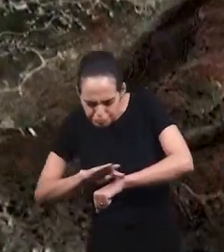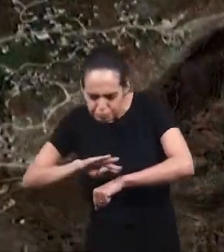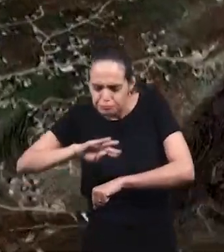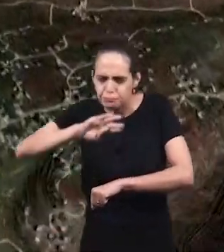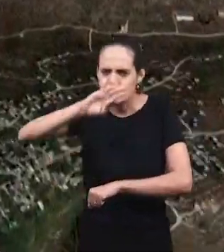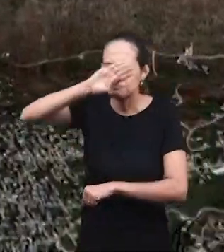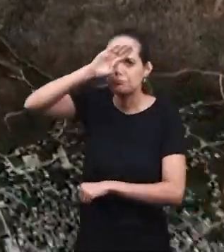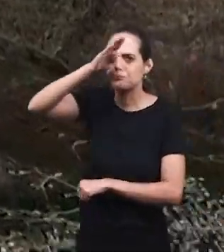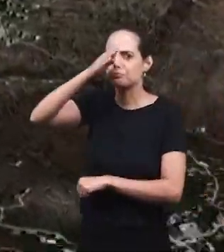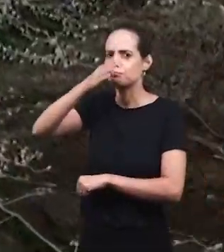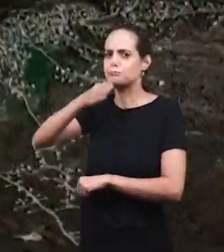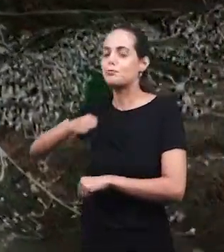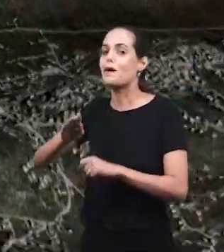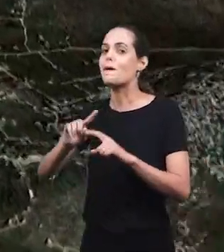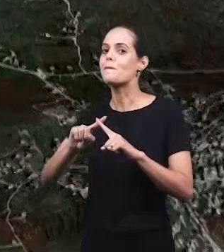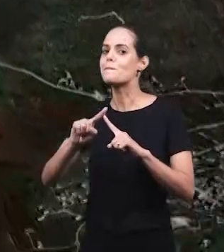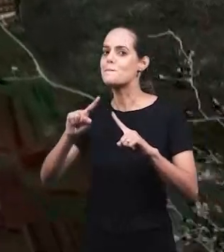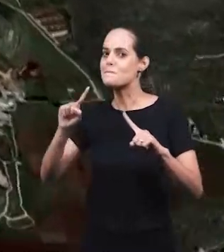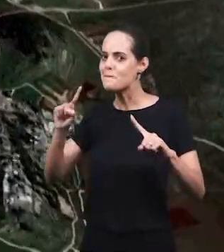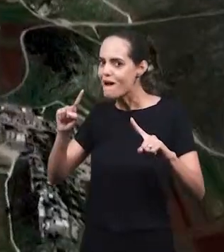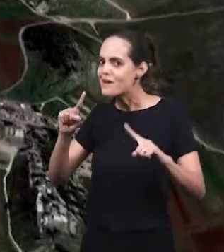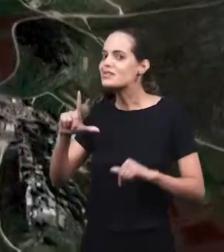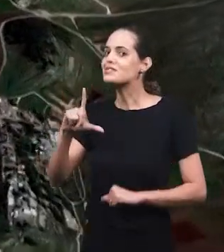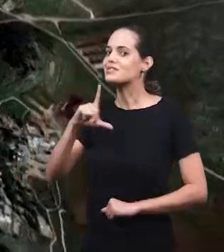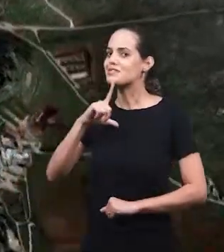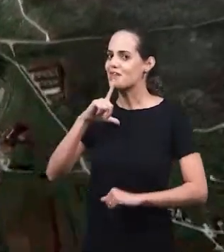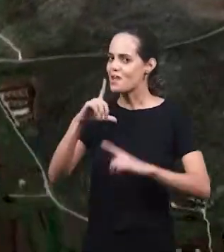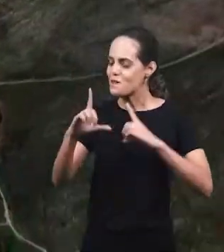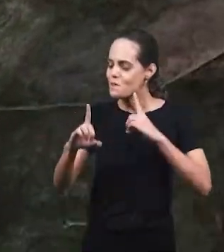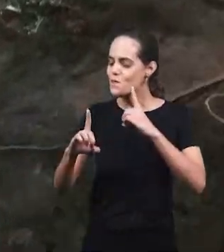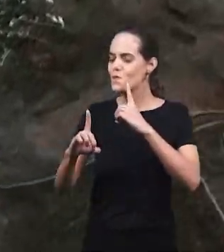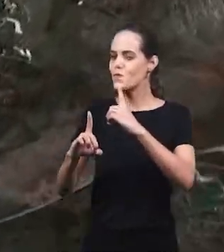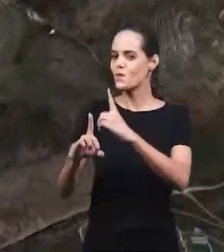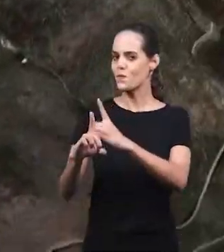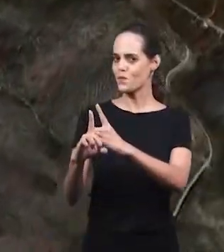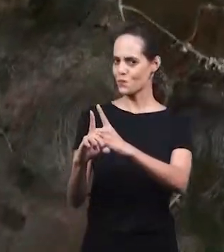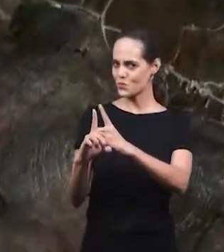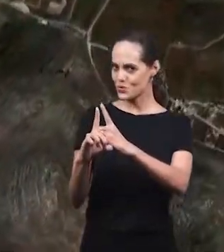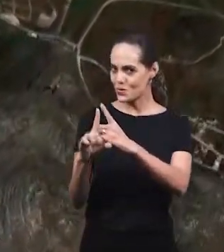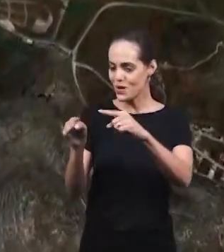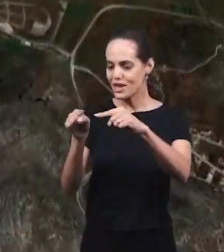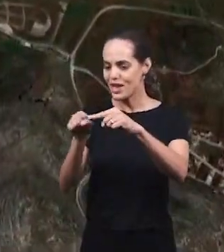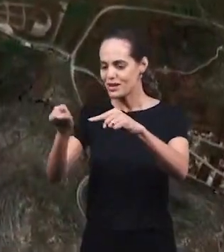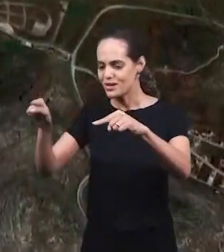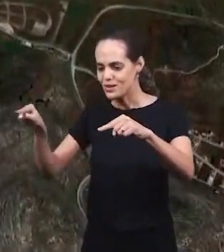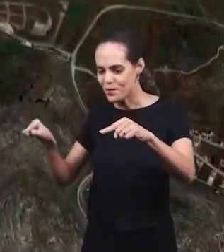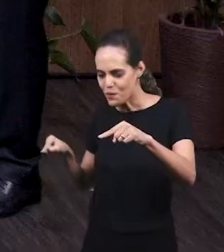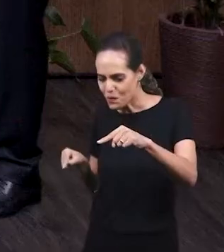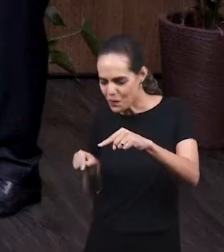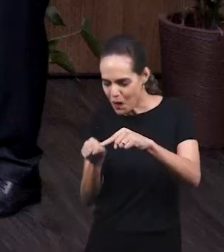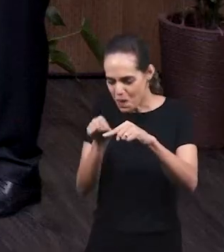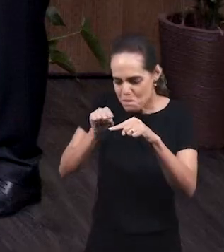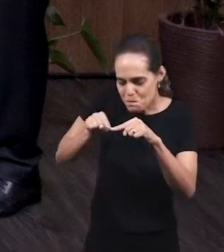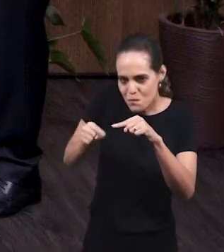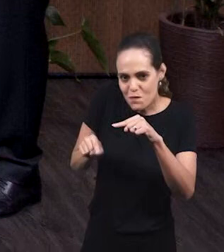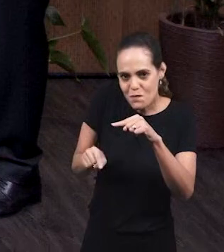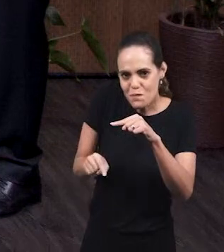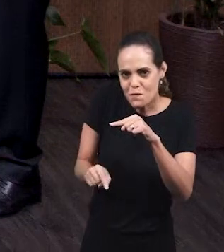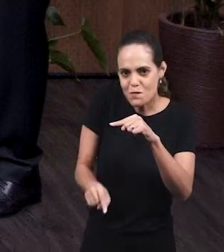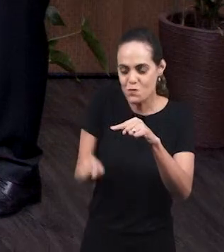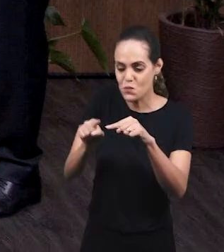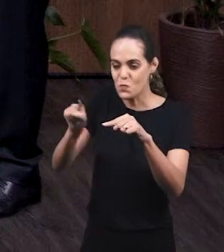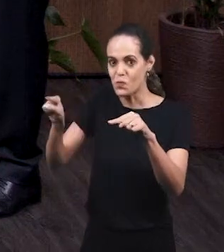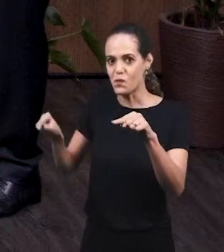vie, il y a une rencontre qui est le puits. C'était le puits des eaux vivantes,